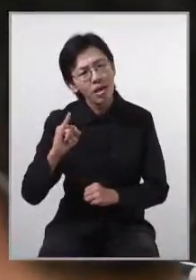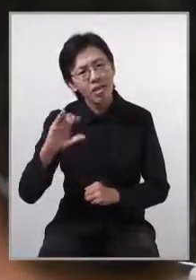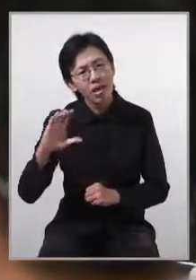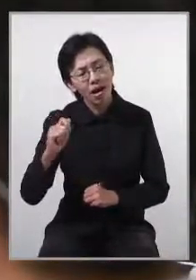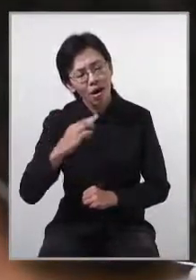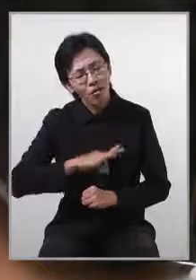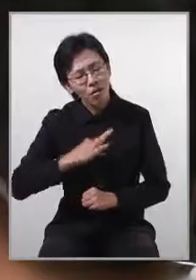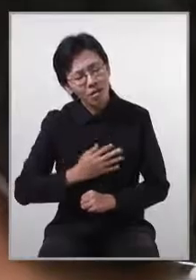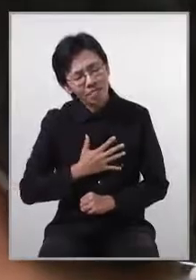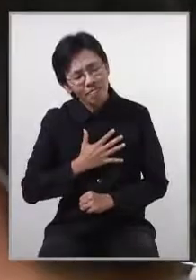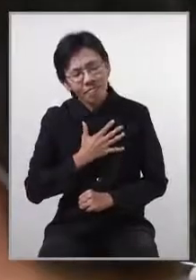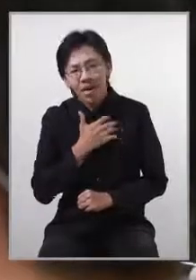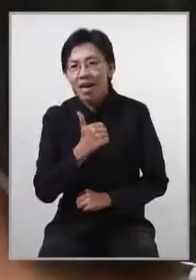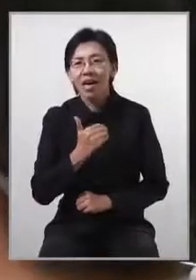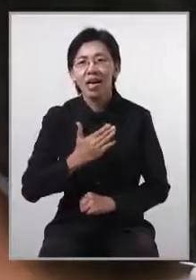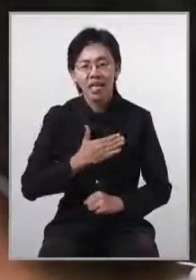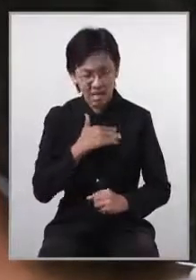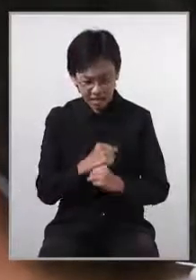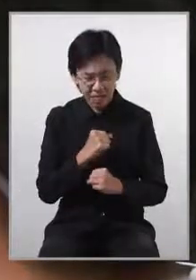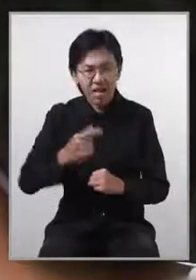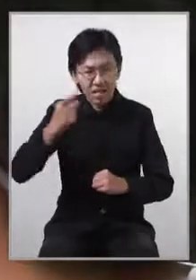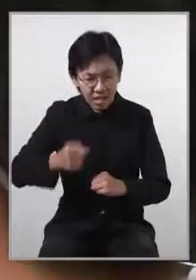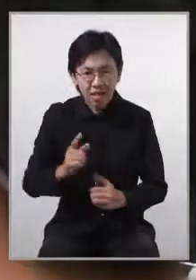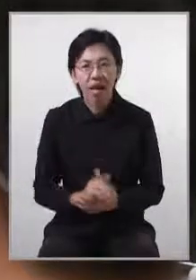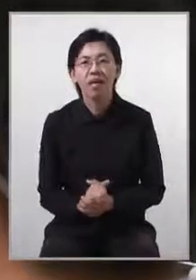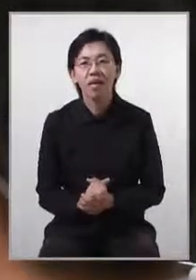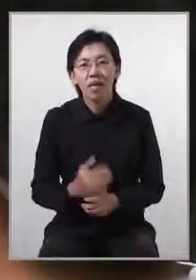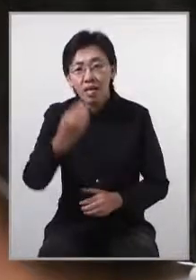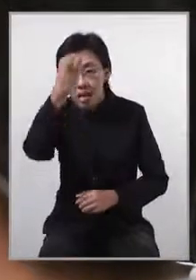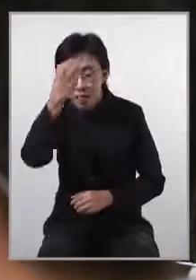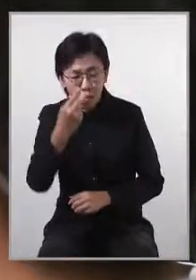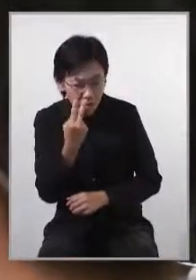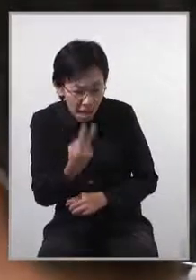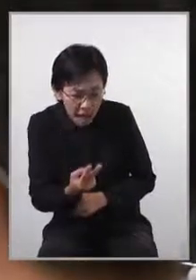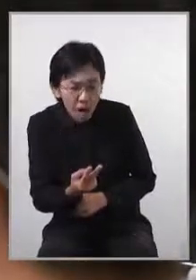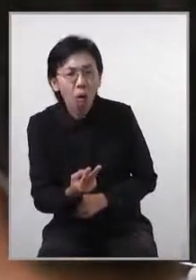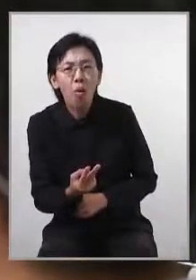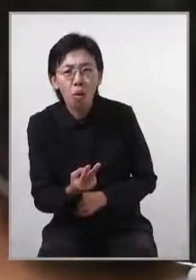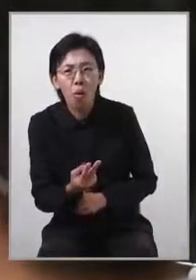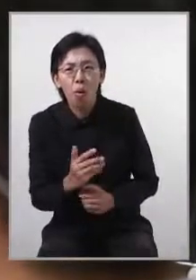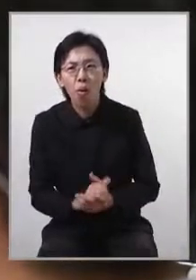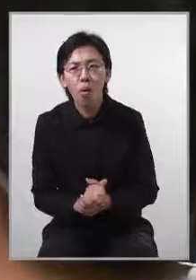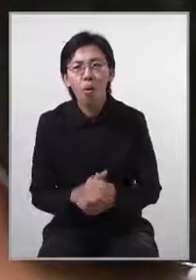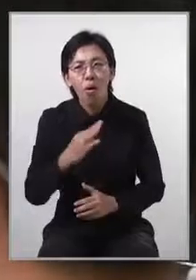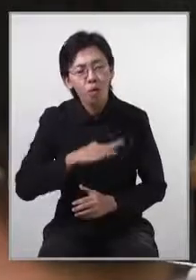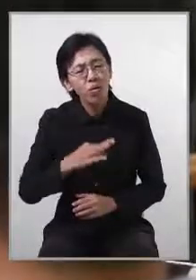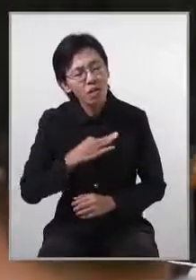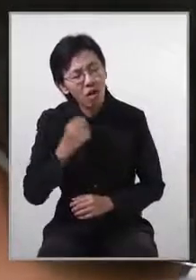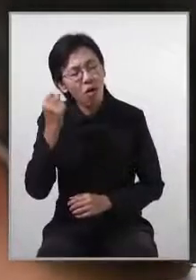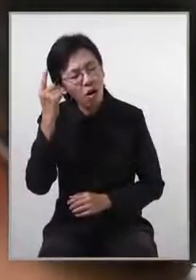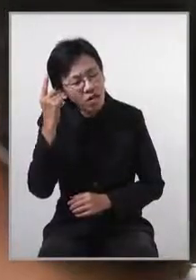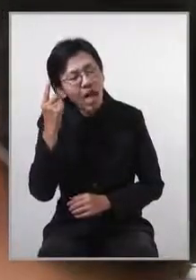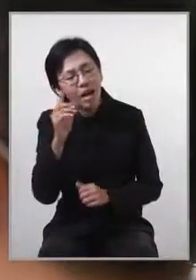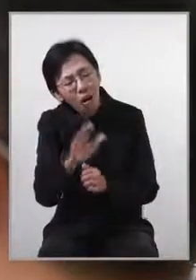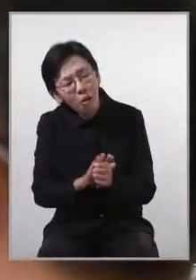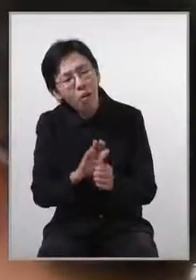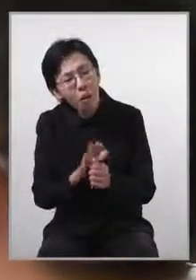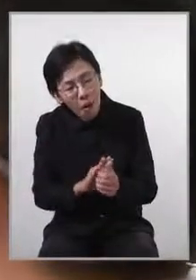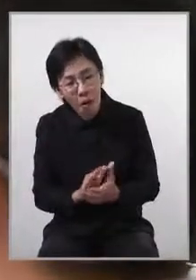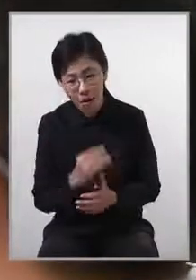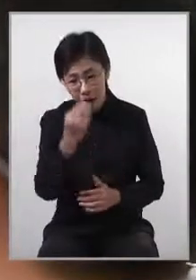ราไม่อยากบอกว่าพวกเราจริงจังแค่ไหนแต่ว่าเขาค่อนข้างจะเห็นใจพวกเราเขากลับ